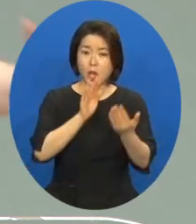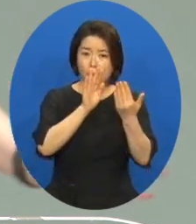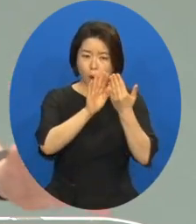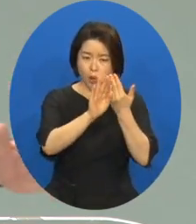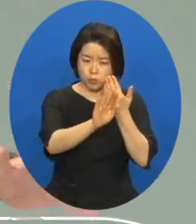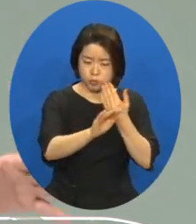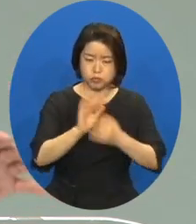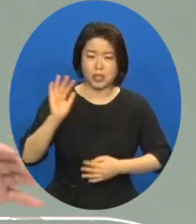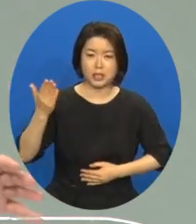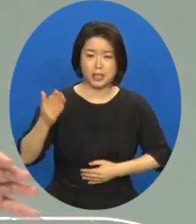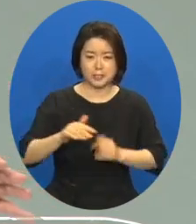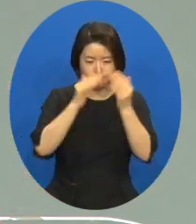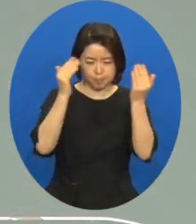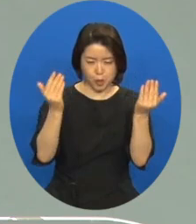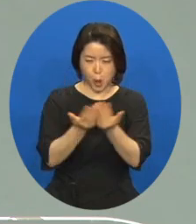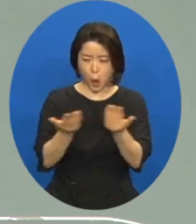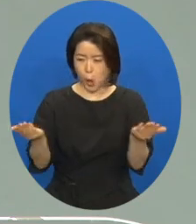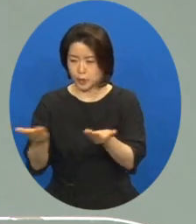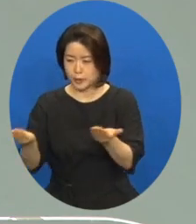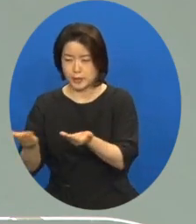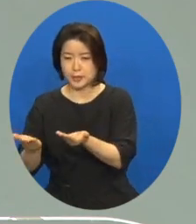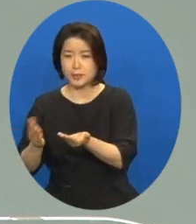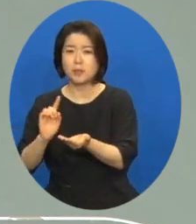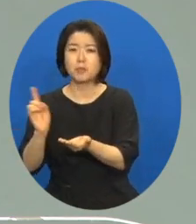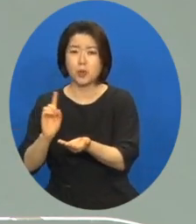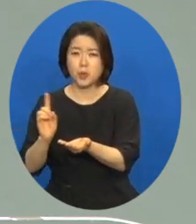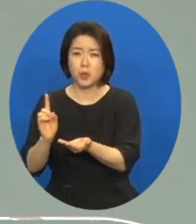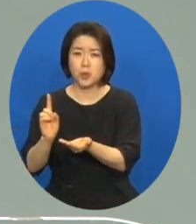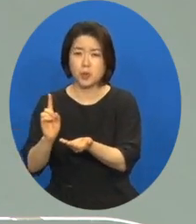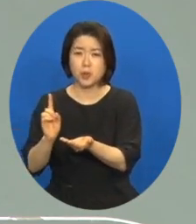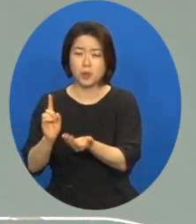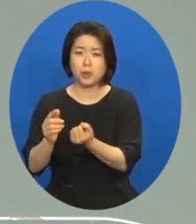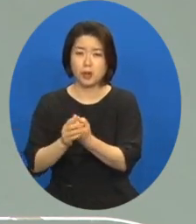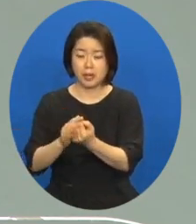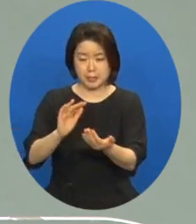되어질 모든 것이 어떤 것이 됐느냐고 하는 이제